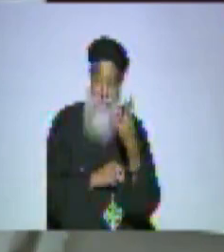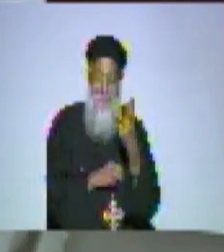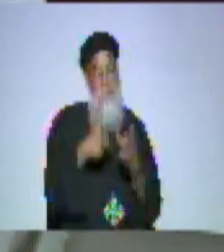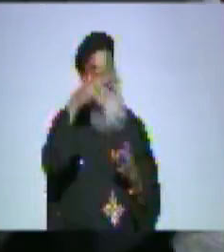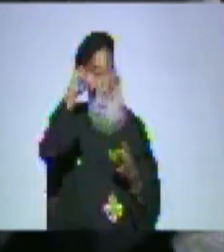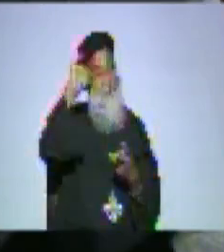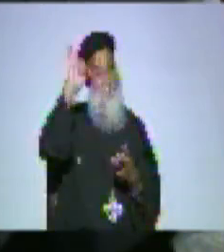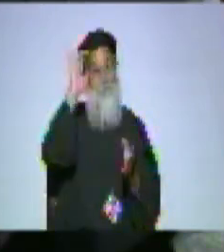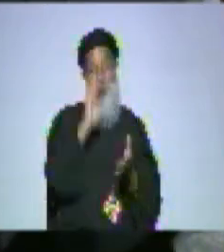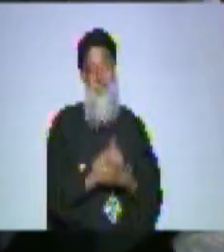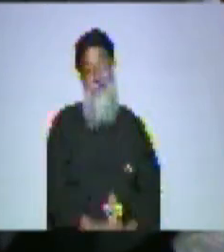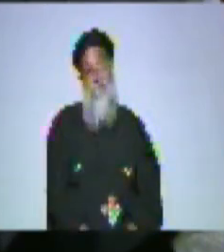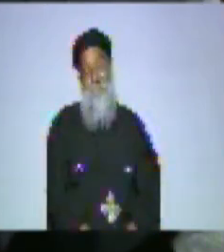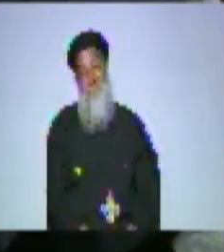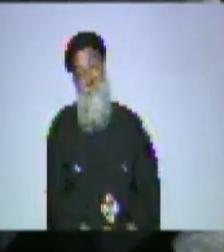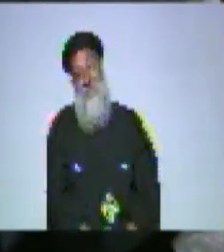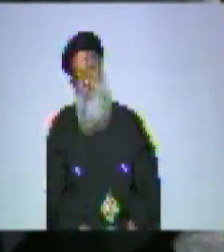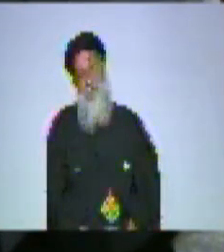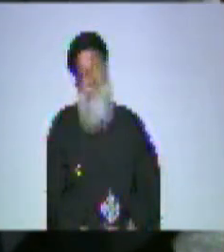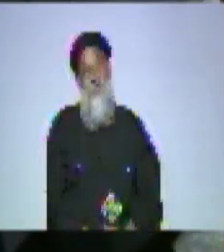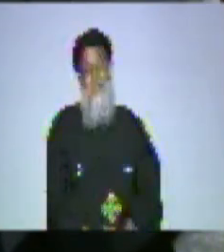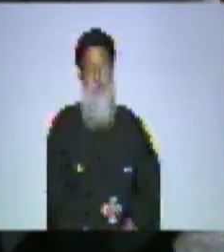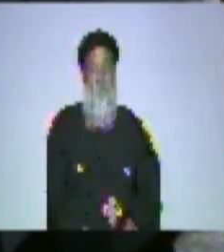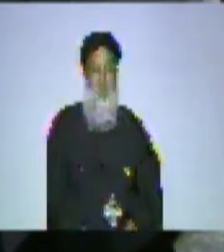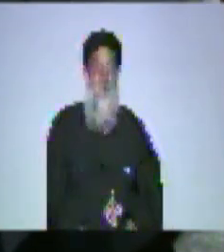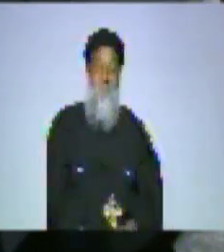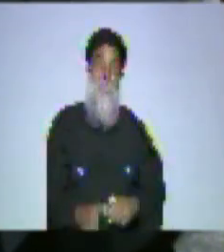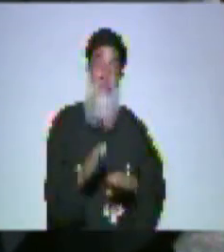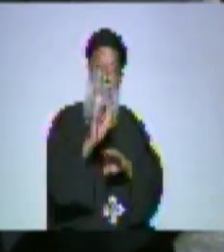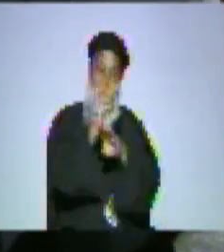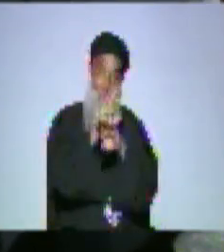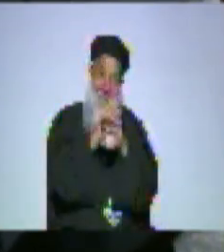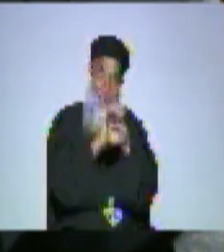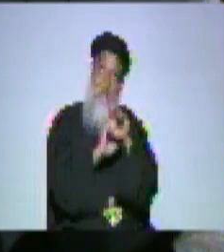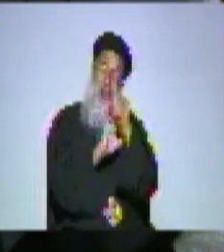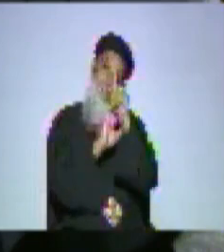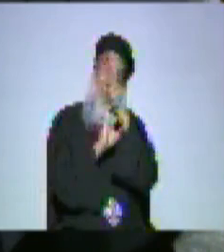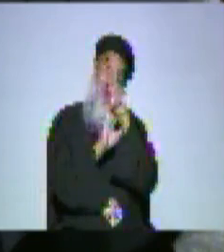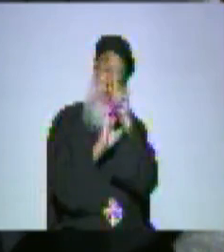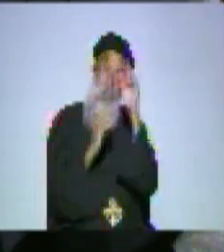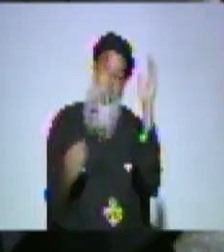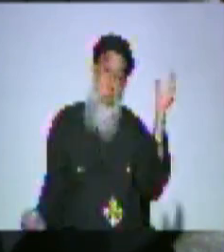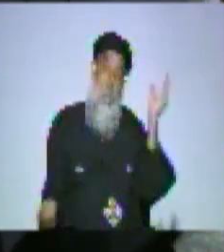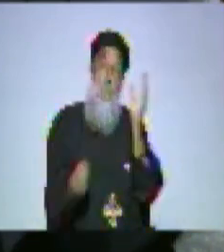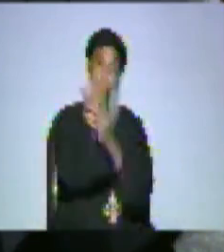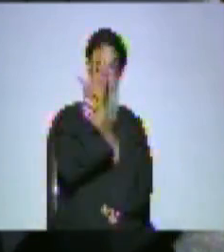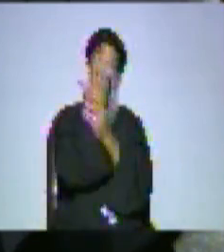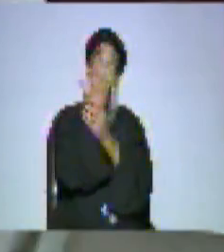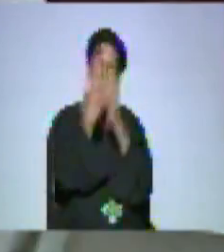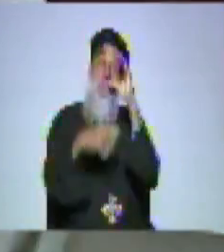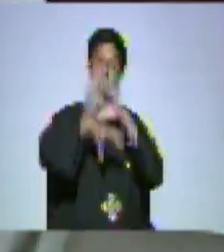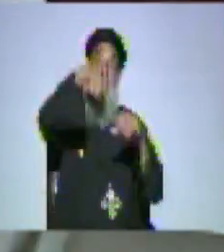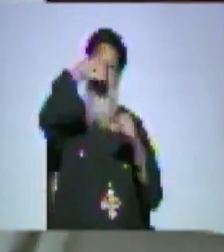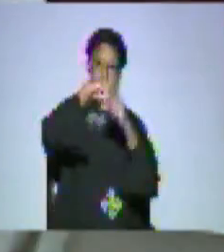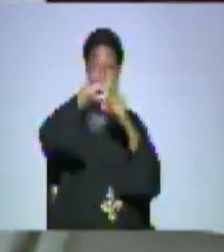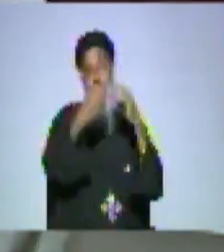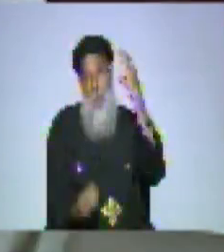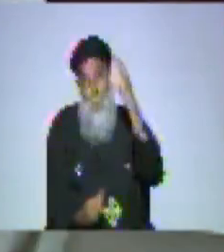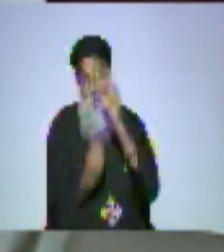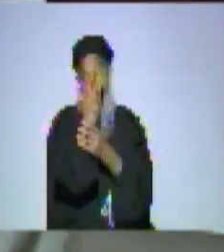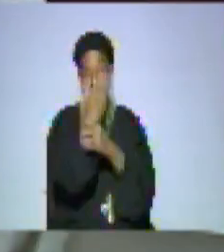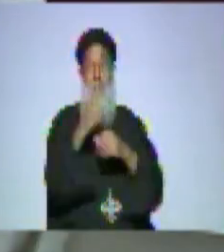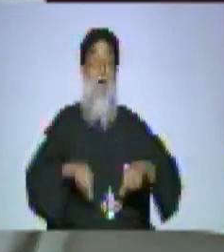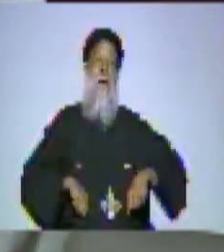يتحنن على قبلته التي صنعتها يداها الخليقه بتاعته يعني سواء حيوان